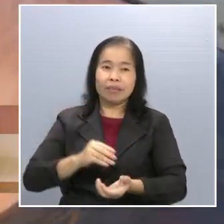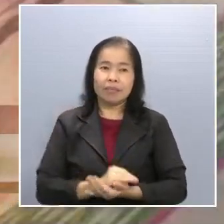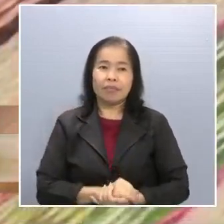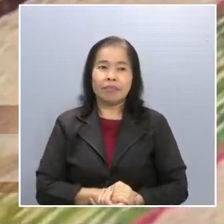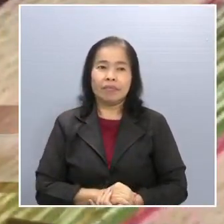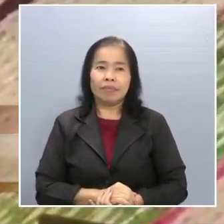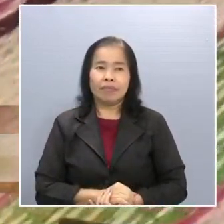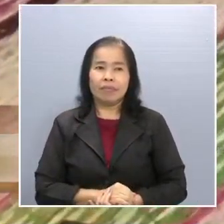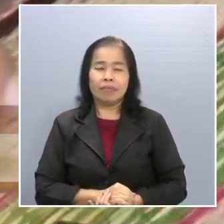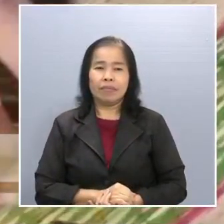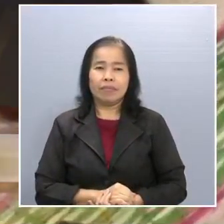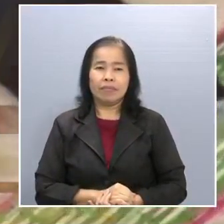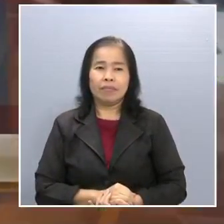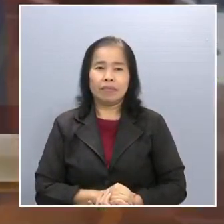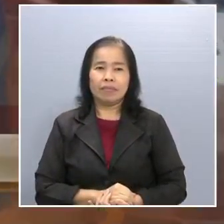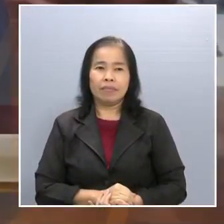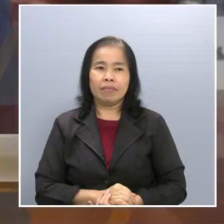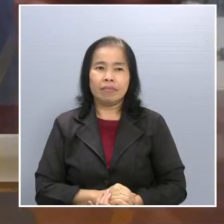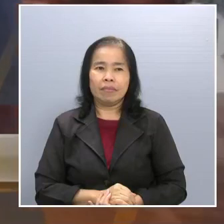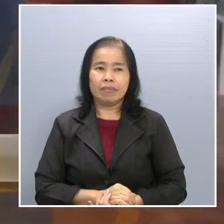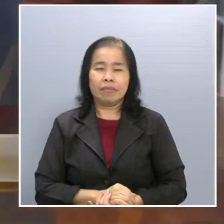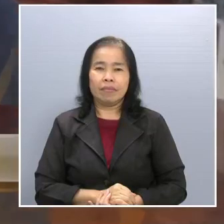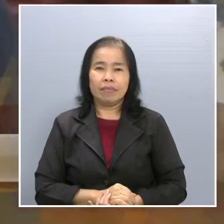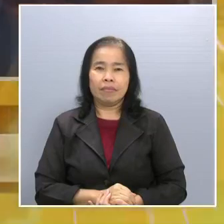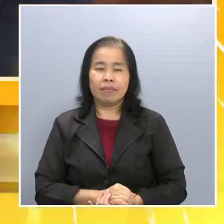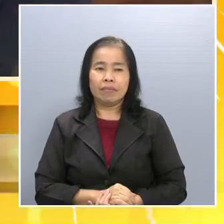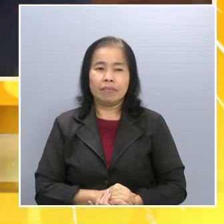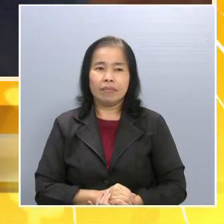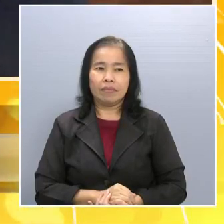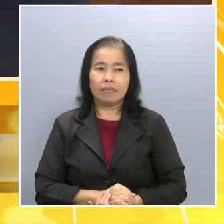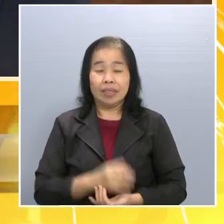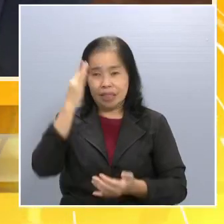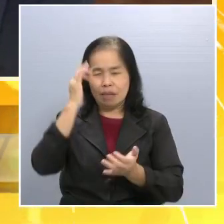่นี่ท่านผู้ชมต